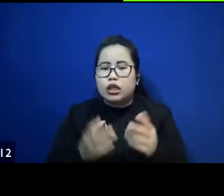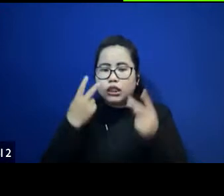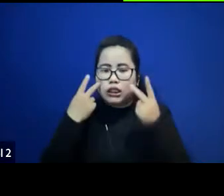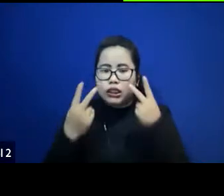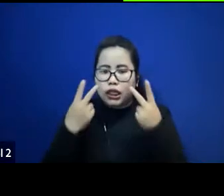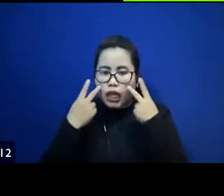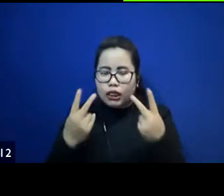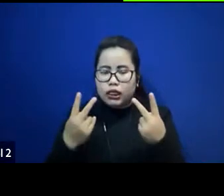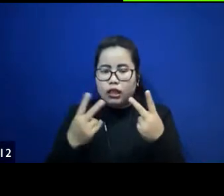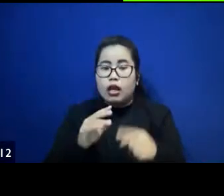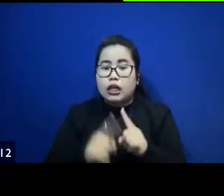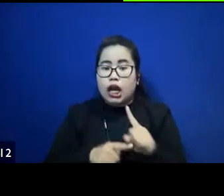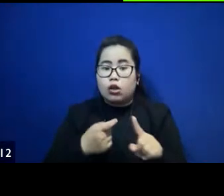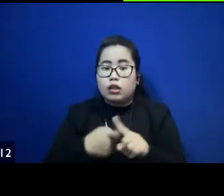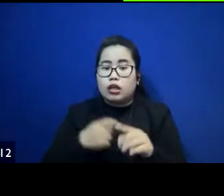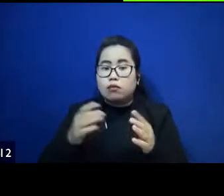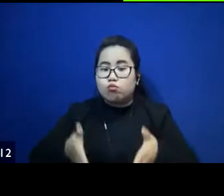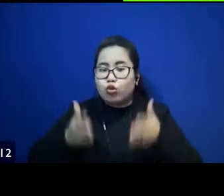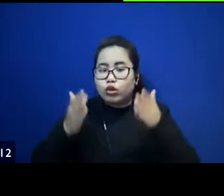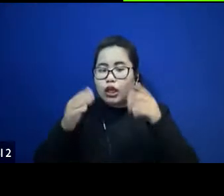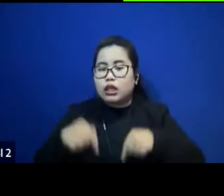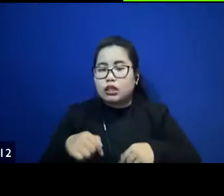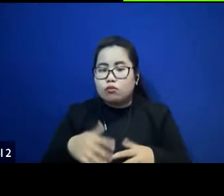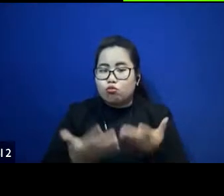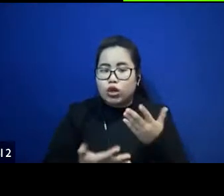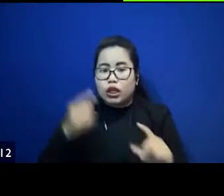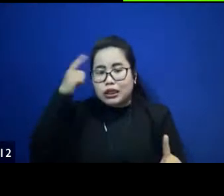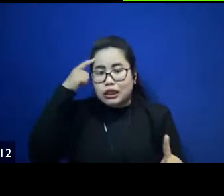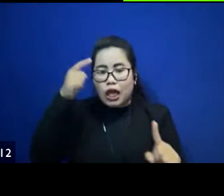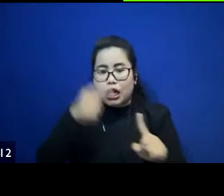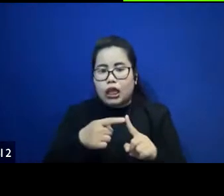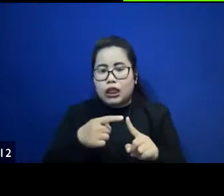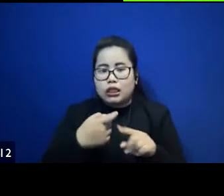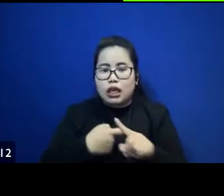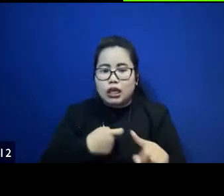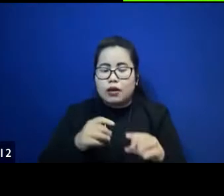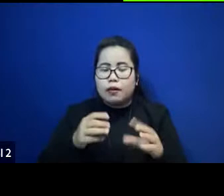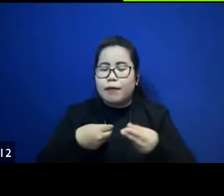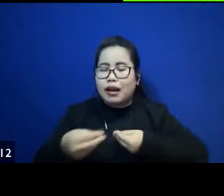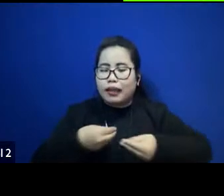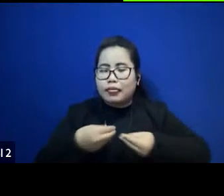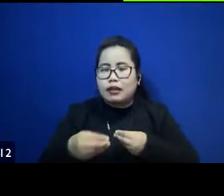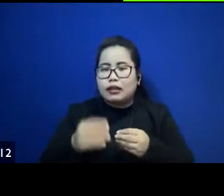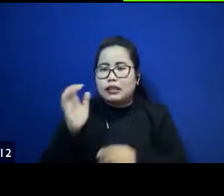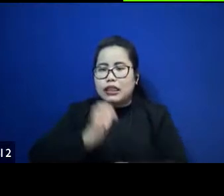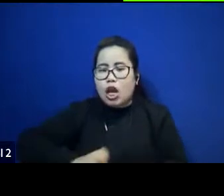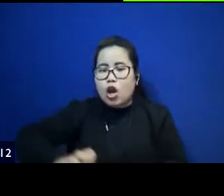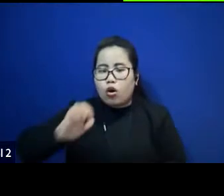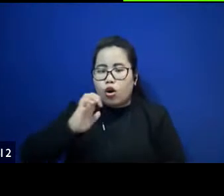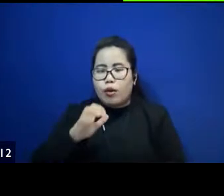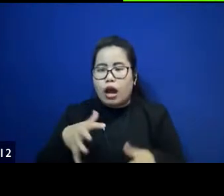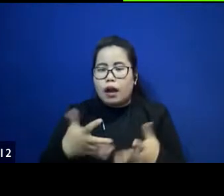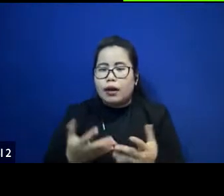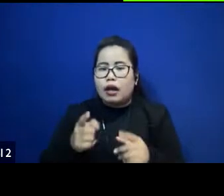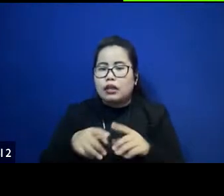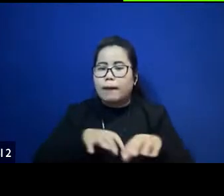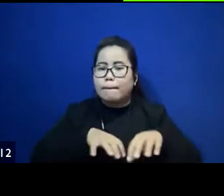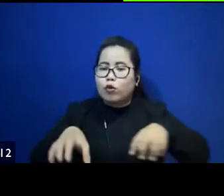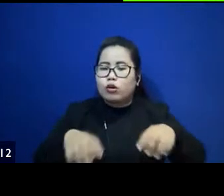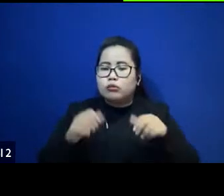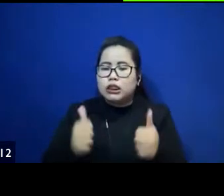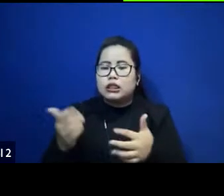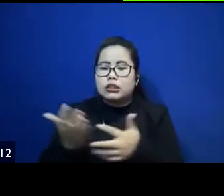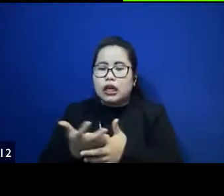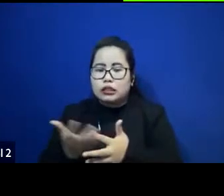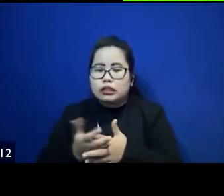gitu Apakah Memang sih perusahaan ini dia mentargetkan amarket di Eropa gitu contohnya Apakah memang produknya disediakan test